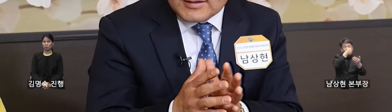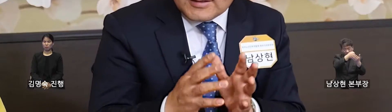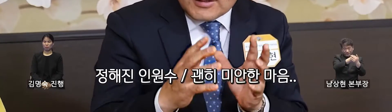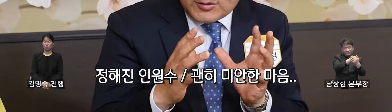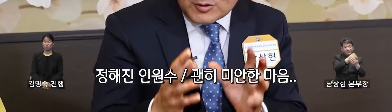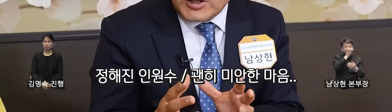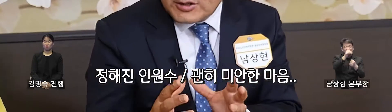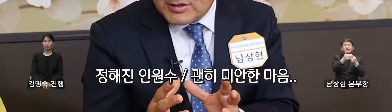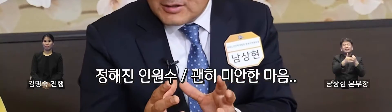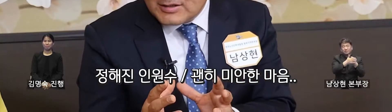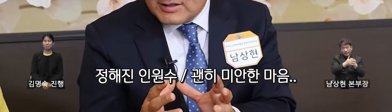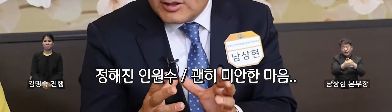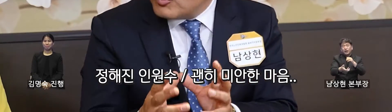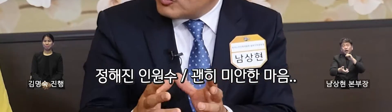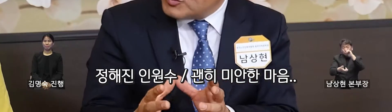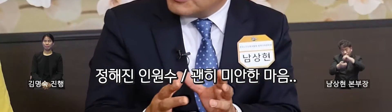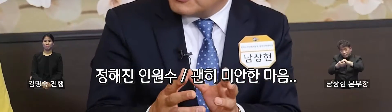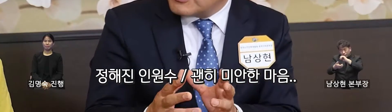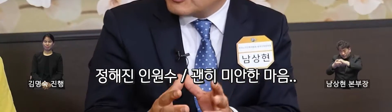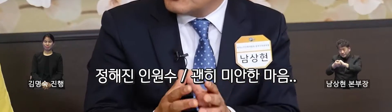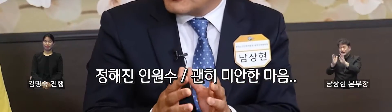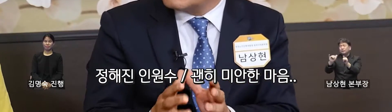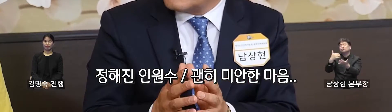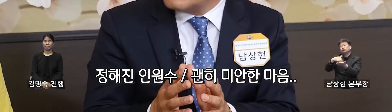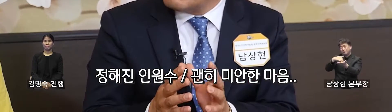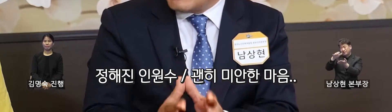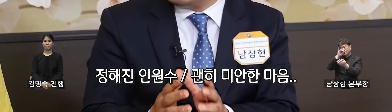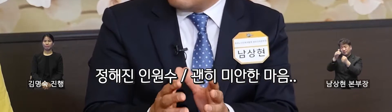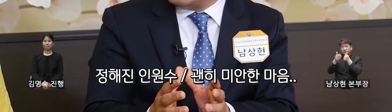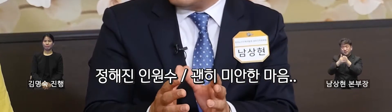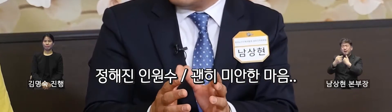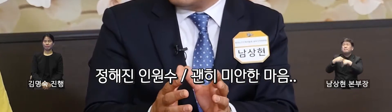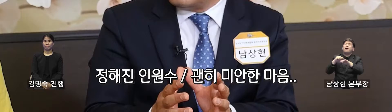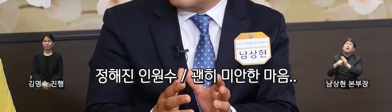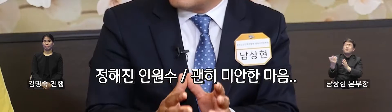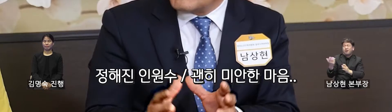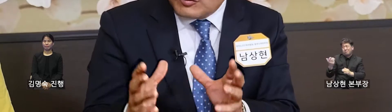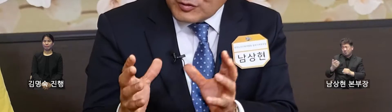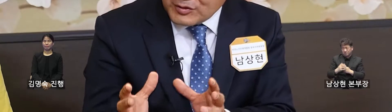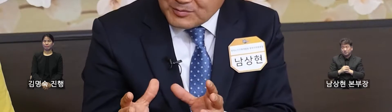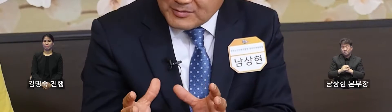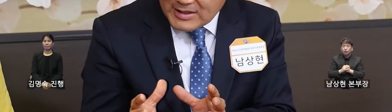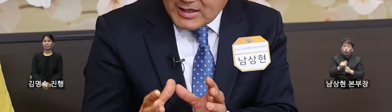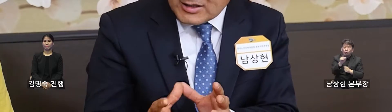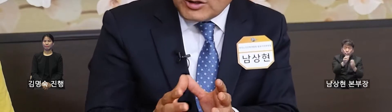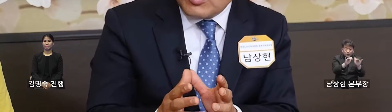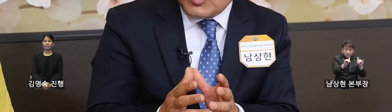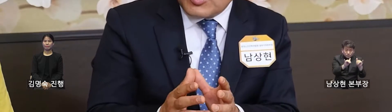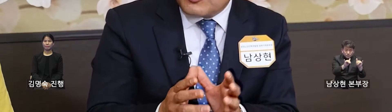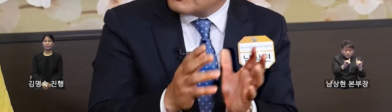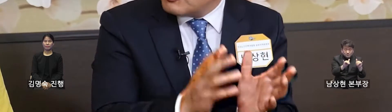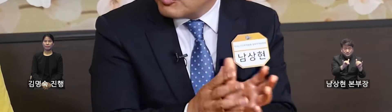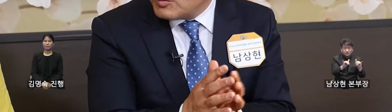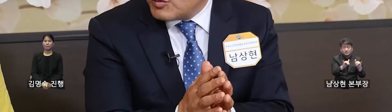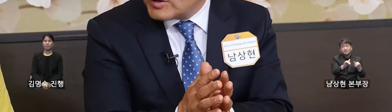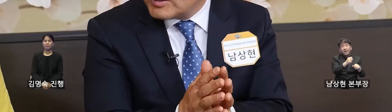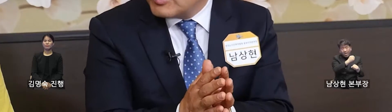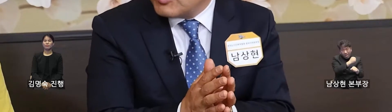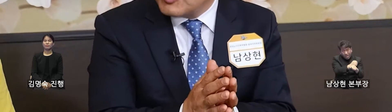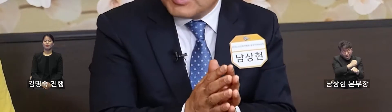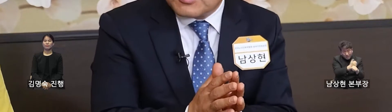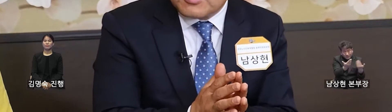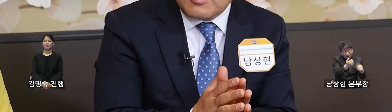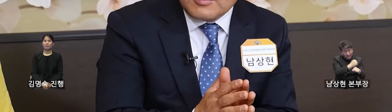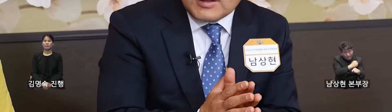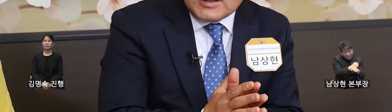하니까 네. 또 정해진 인원수도 있으니까 저희가 항상 마음이 아프죠. 어떤 분들은 하시는 분도 있고 어떤 분들은 못